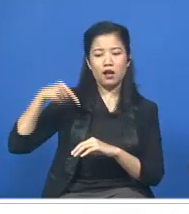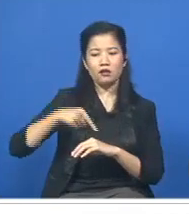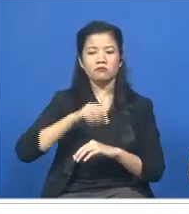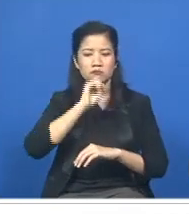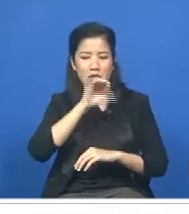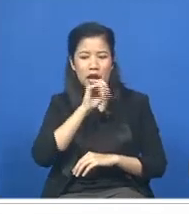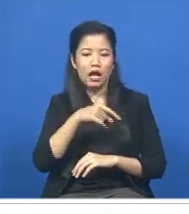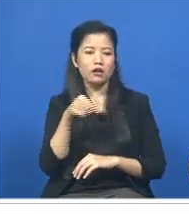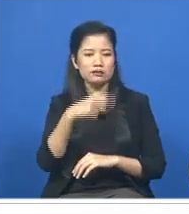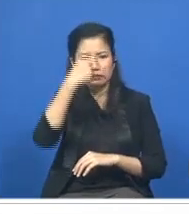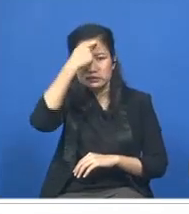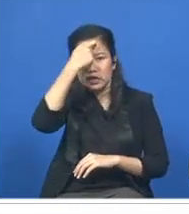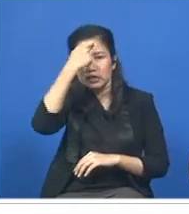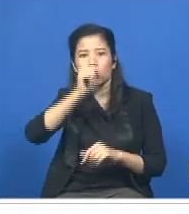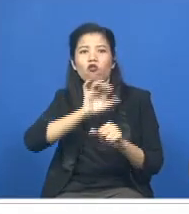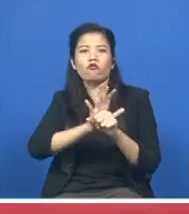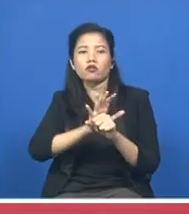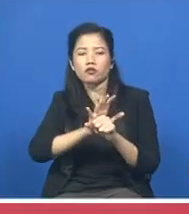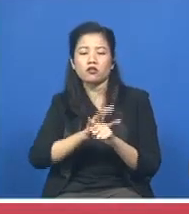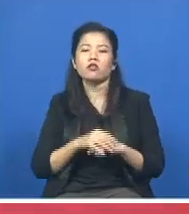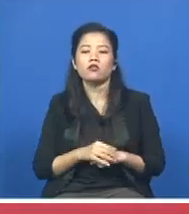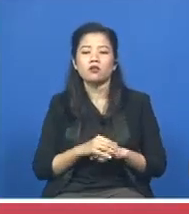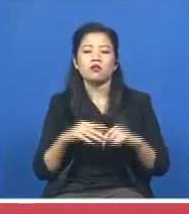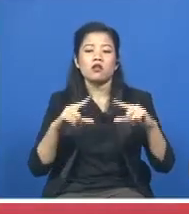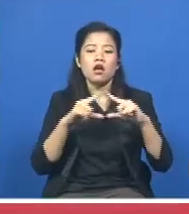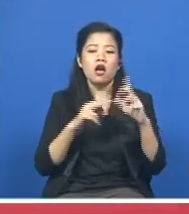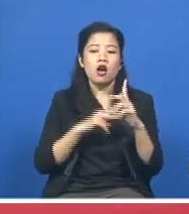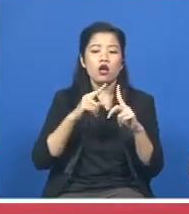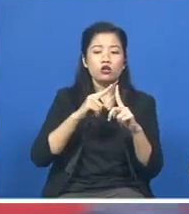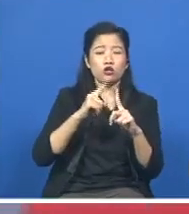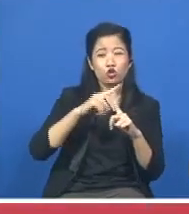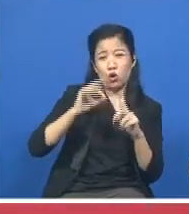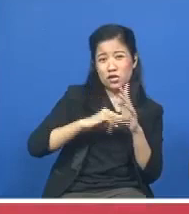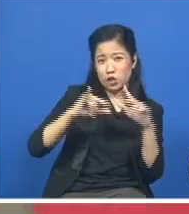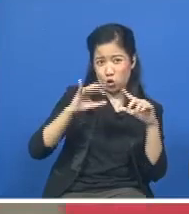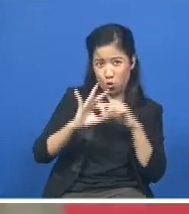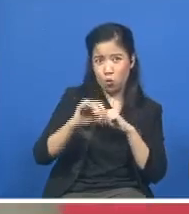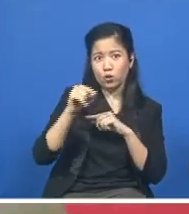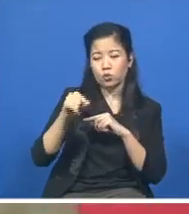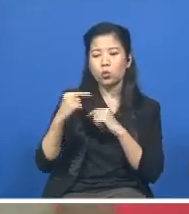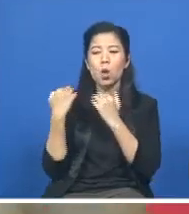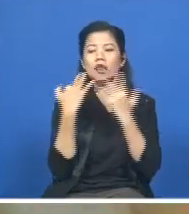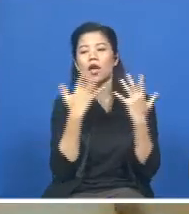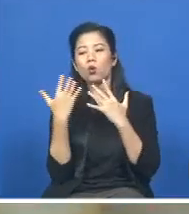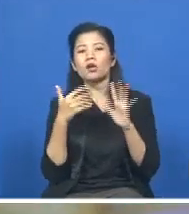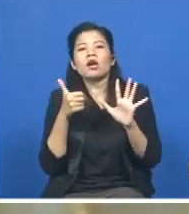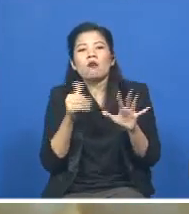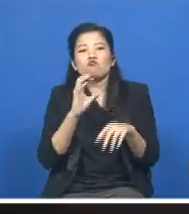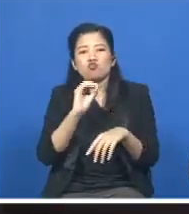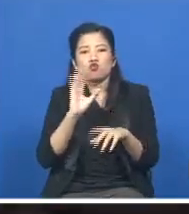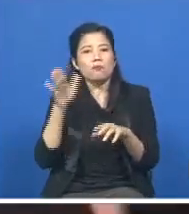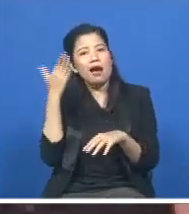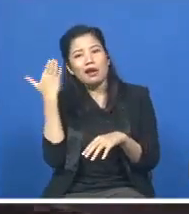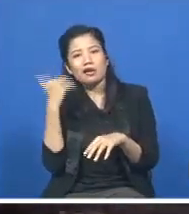terinfeksi COVID-19. Banderas didiagnosa COVID-19 di saat ulang tahun dirinya ke-60 10 Agustus